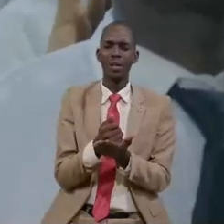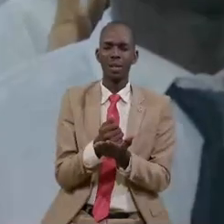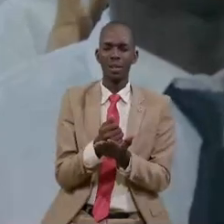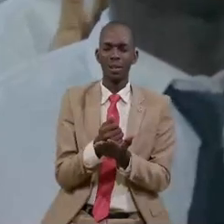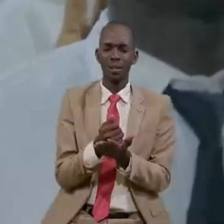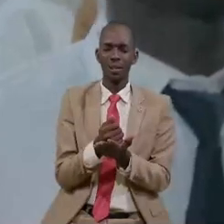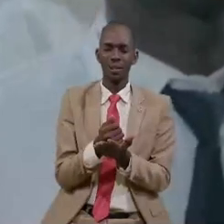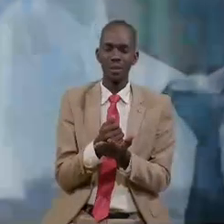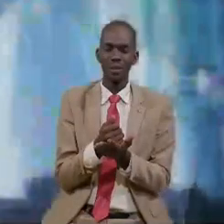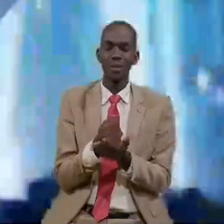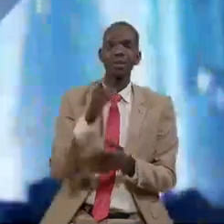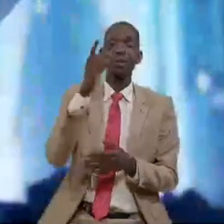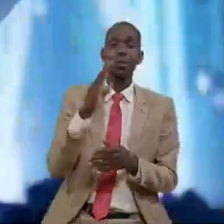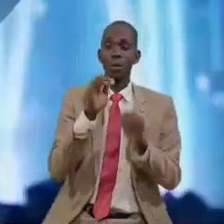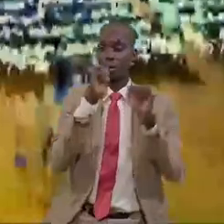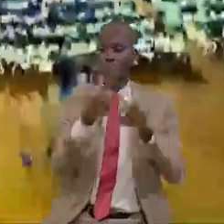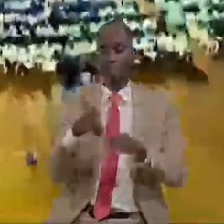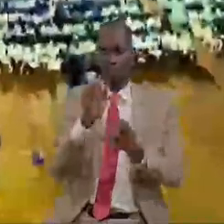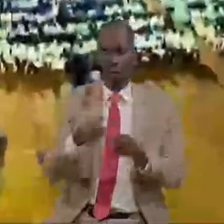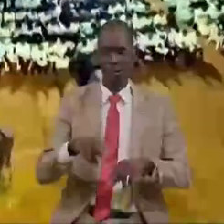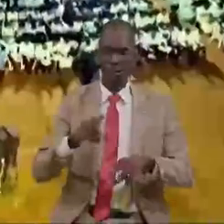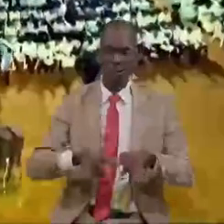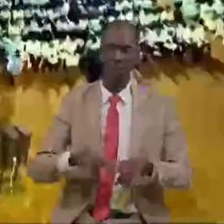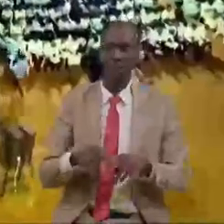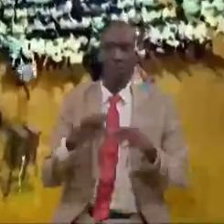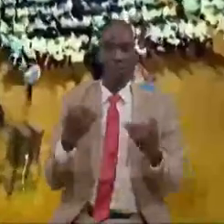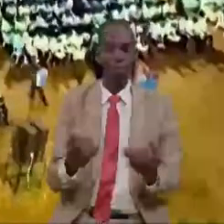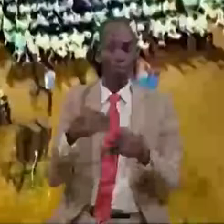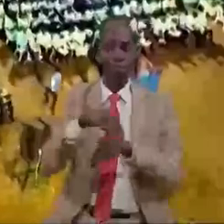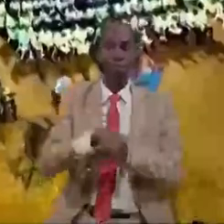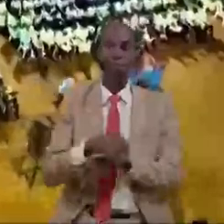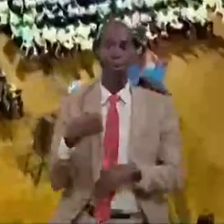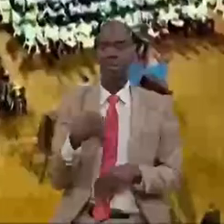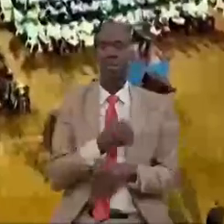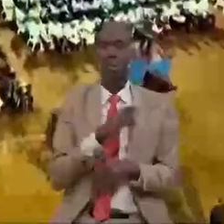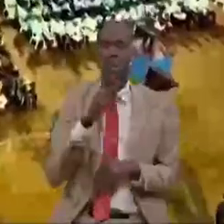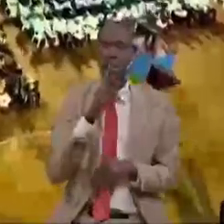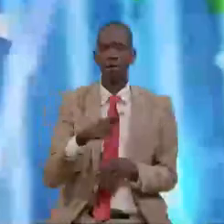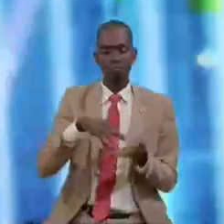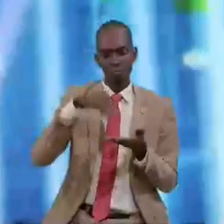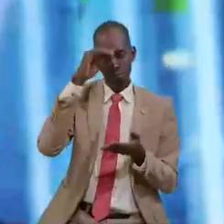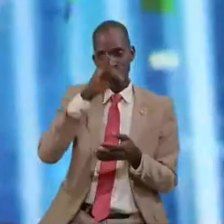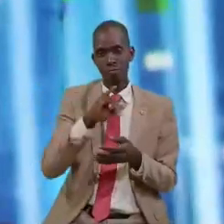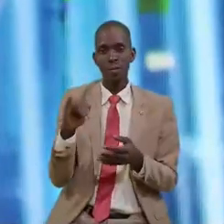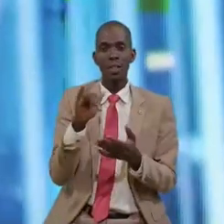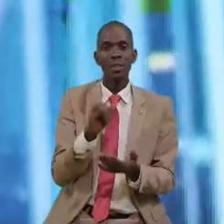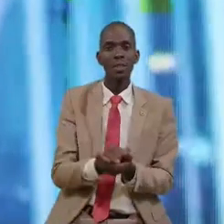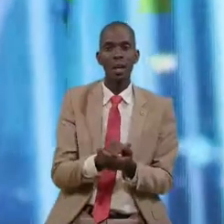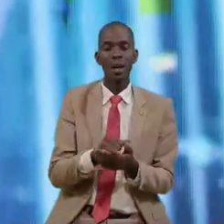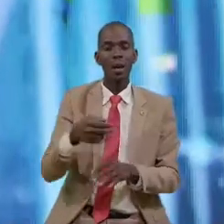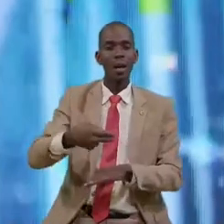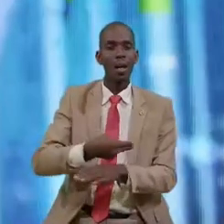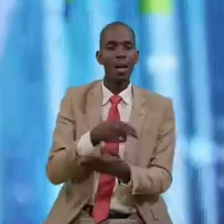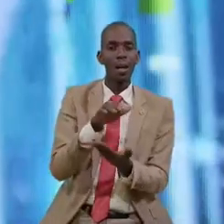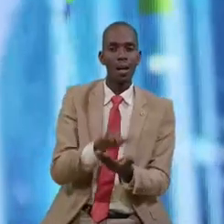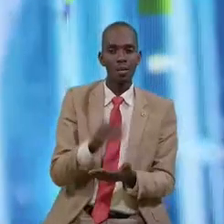Que le Seigneur vous bénisse. Assoyez-vous ce soir. Nous parlons de cet agneau-là. L'agneau pour